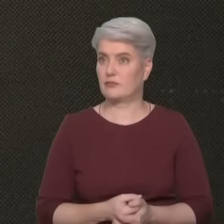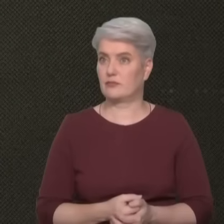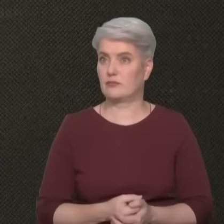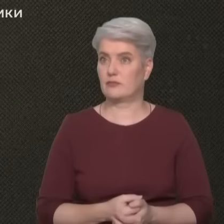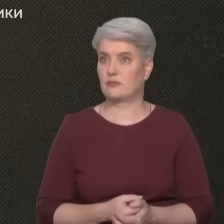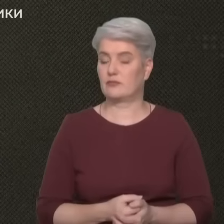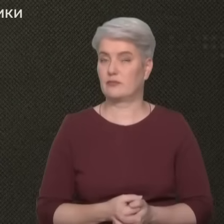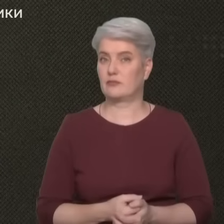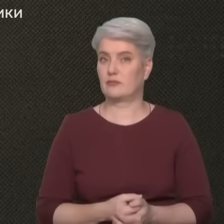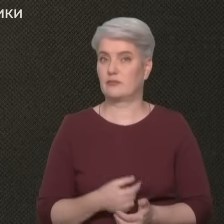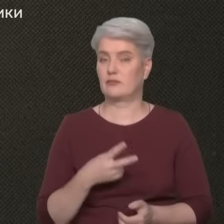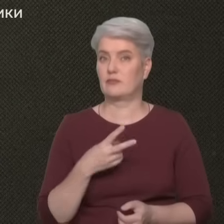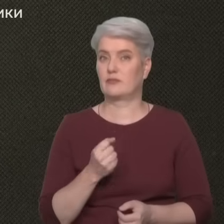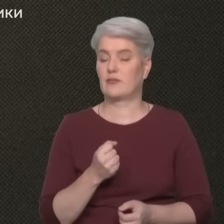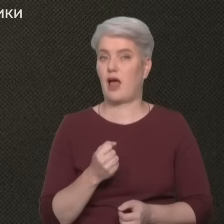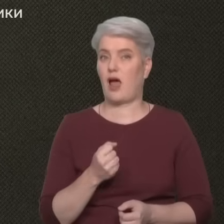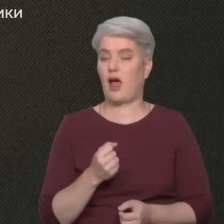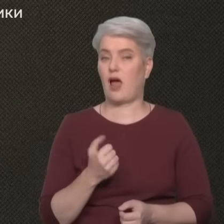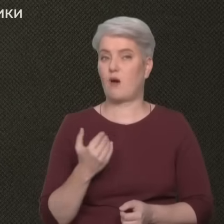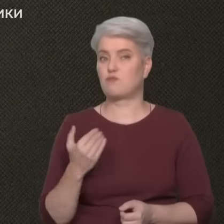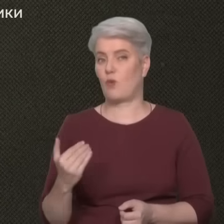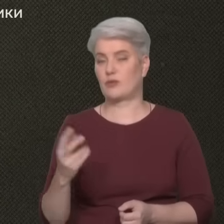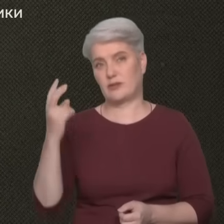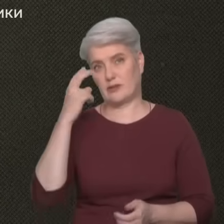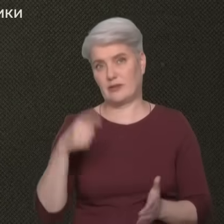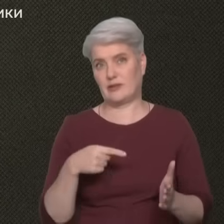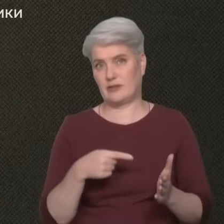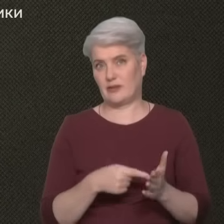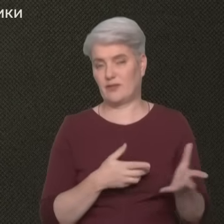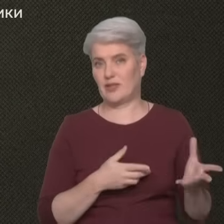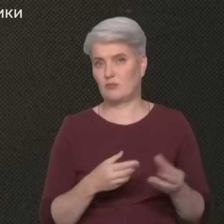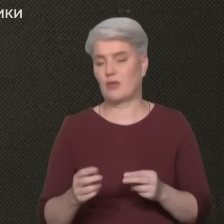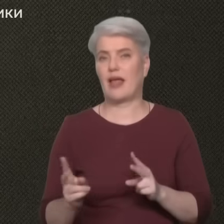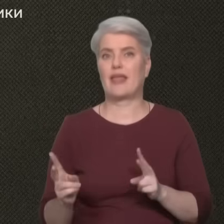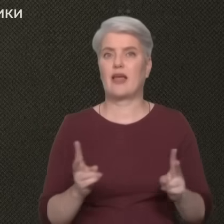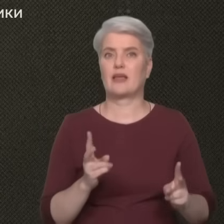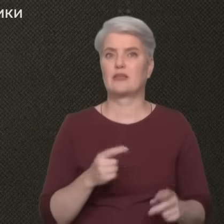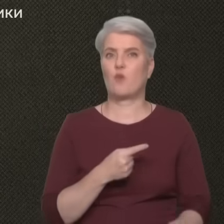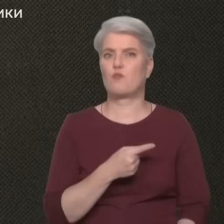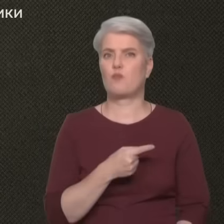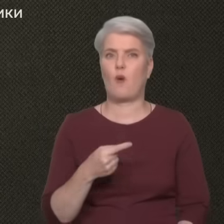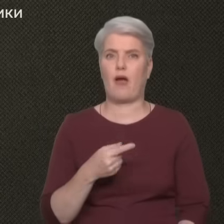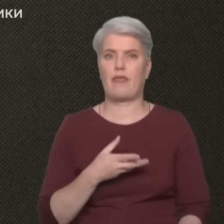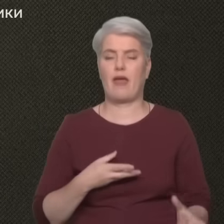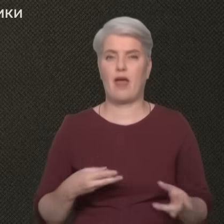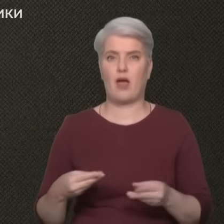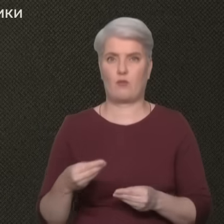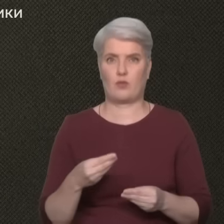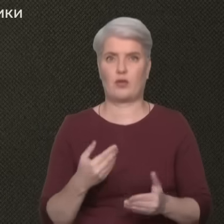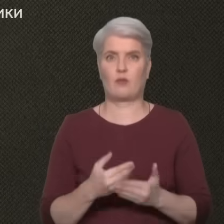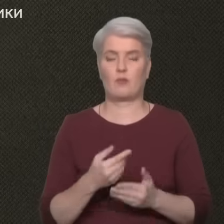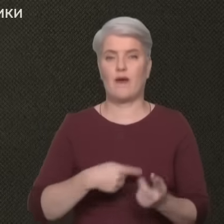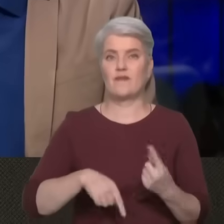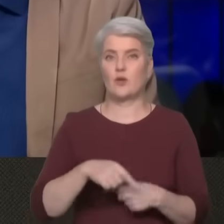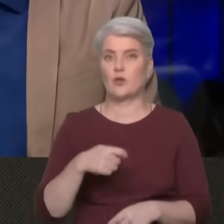На боці Києва зіграли якісь погані емоції. Напевно, в оточенні президента Зеленського є люди, які просто погано йому